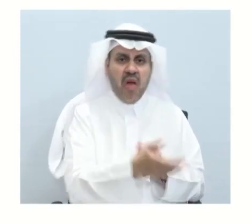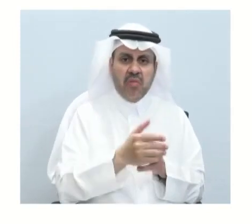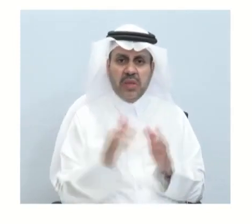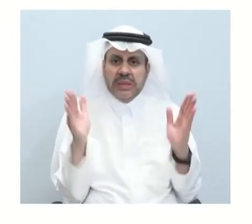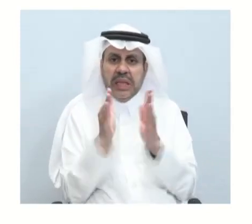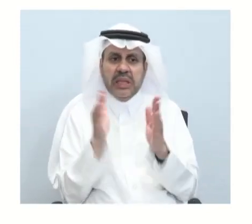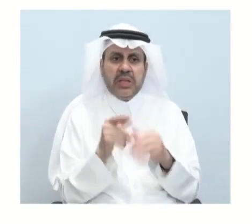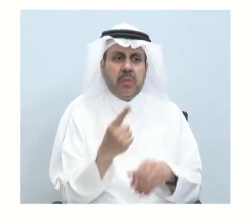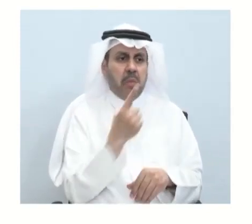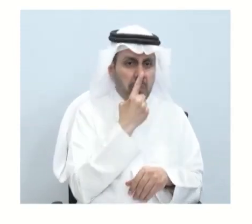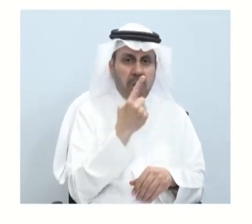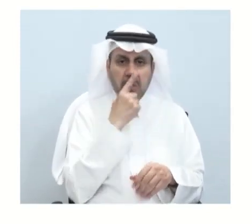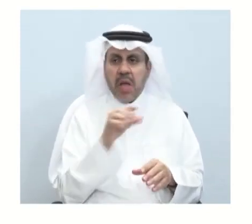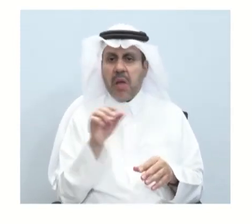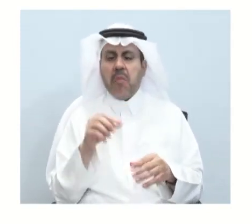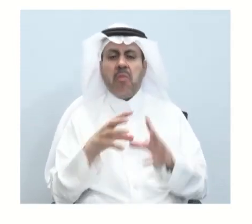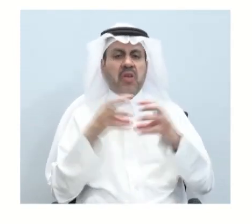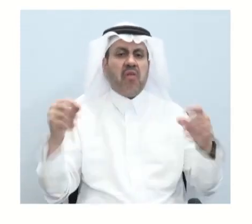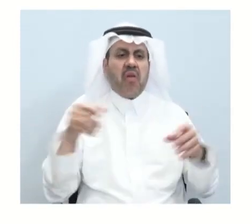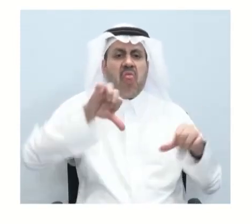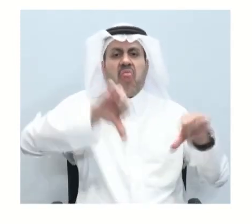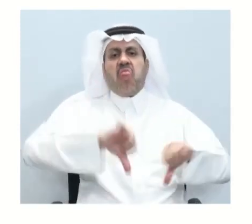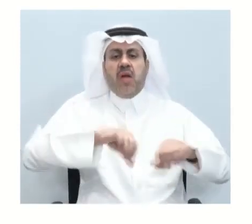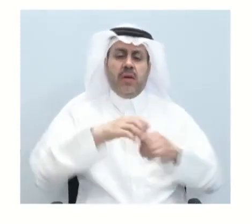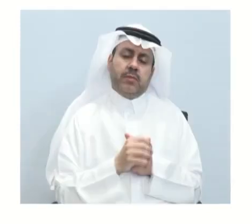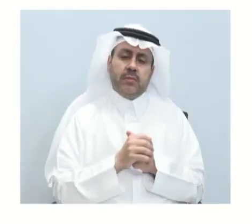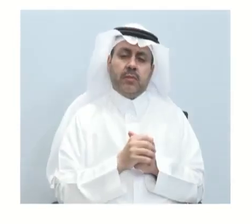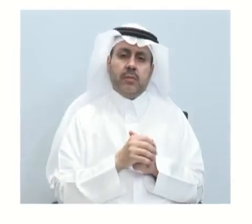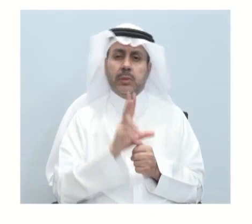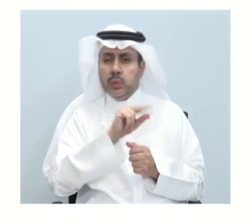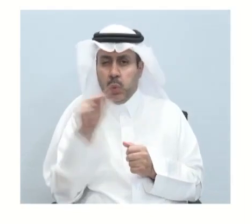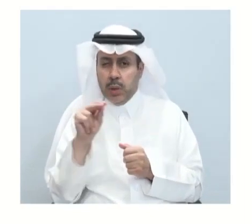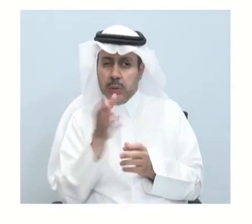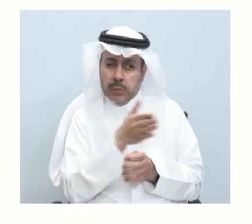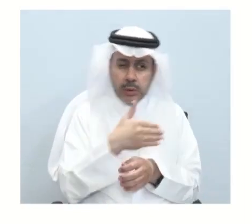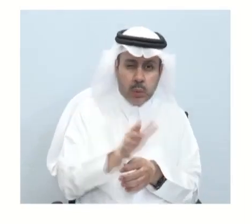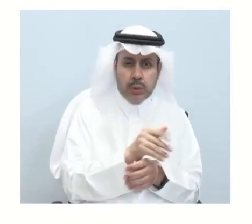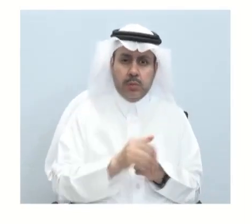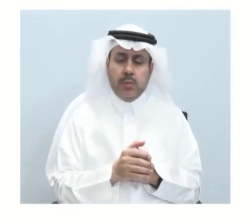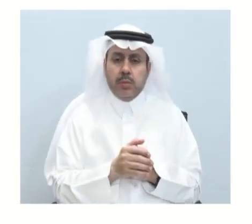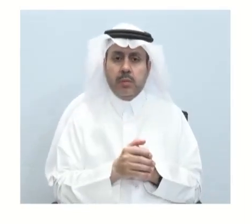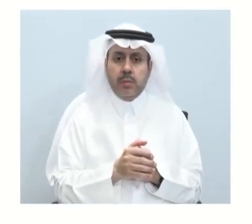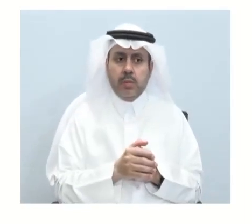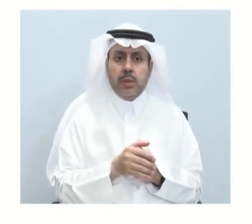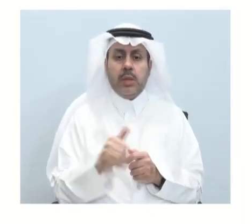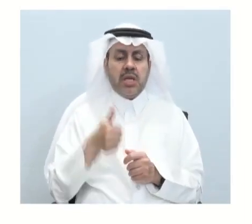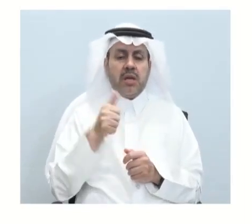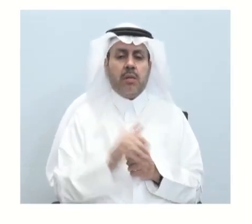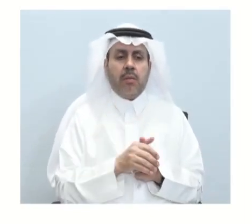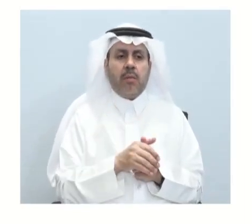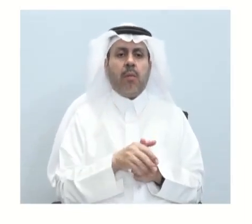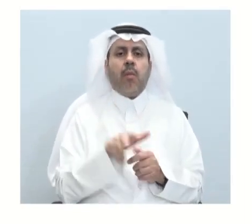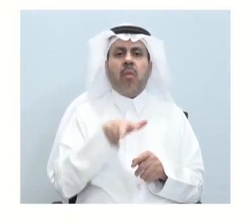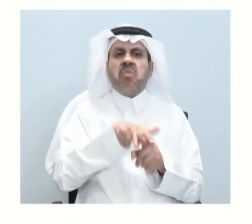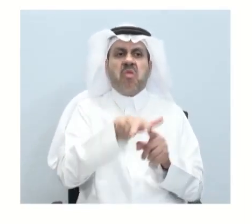البيعه بعده مفاهيم ضاله تناسب توجهاتهم التي ادت الى الاستخفاف بحقوق ولي